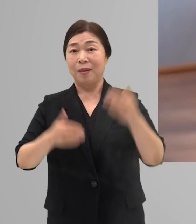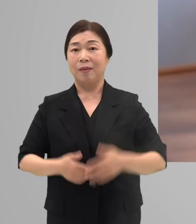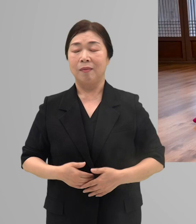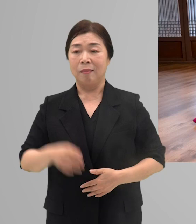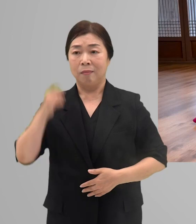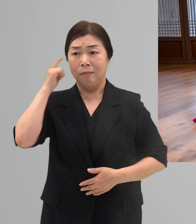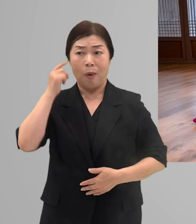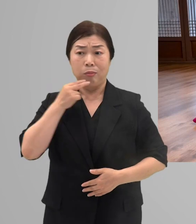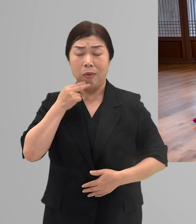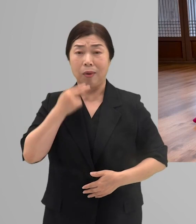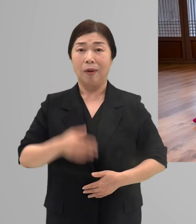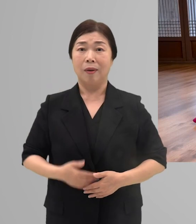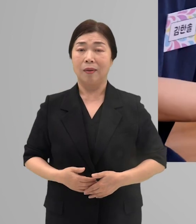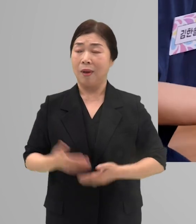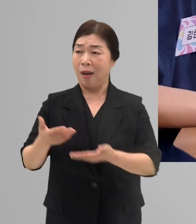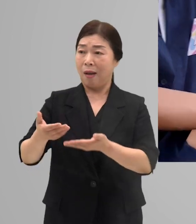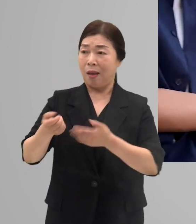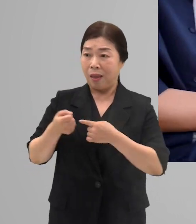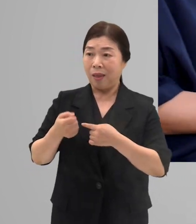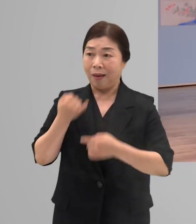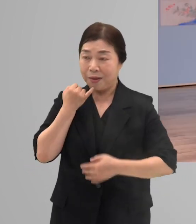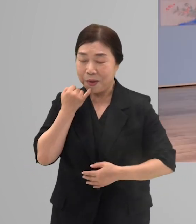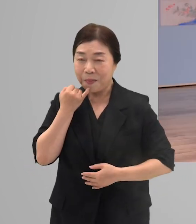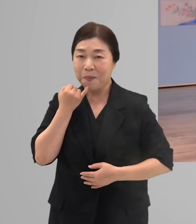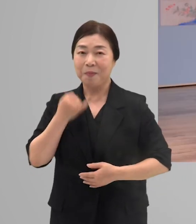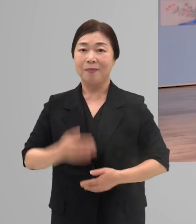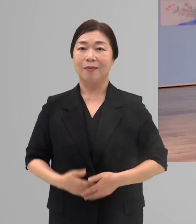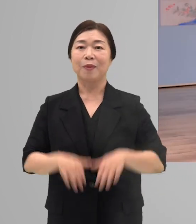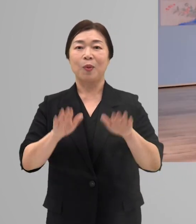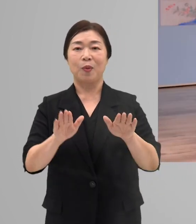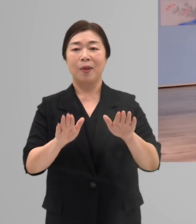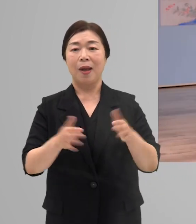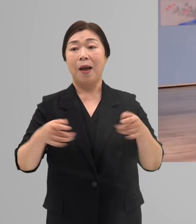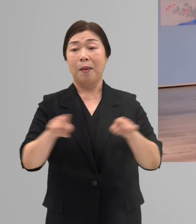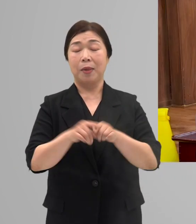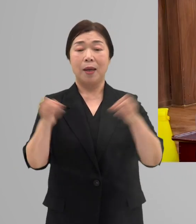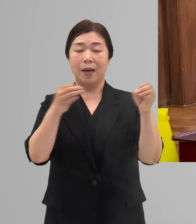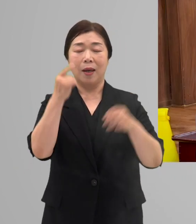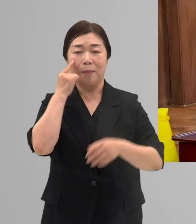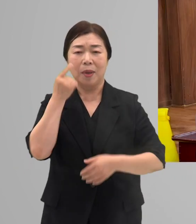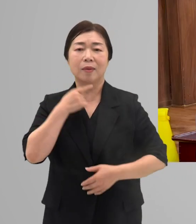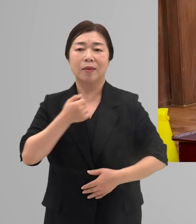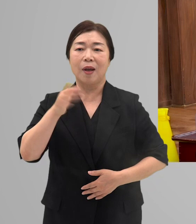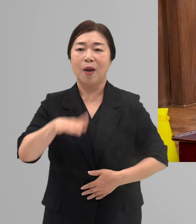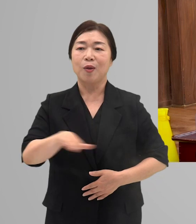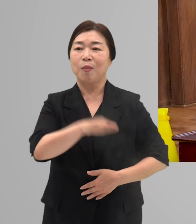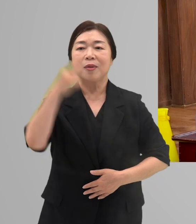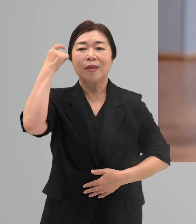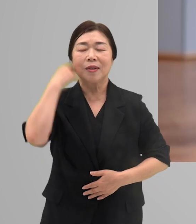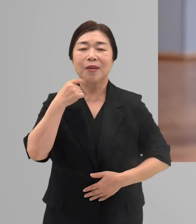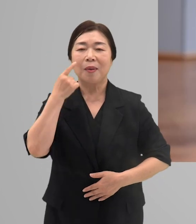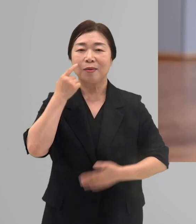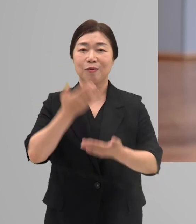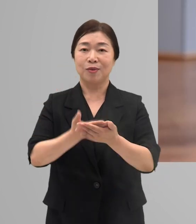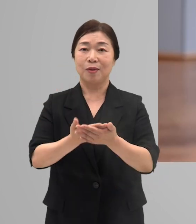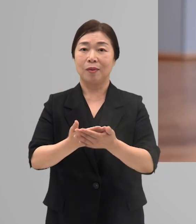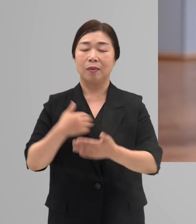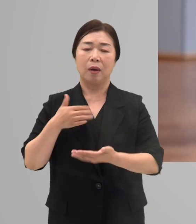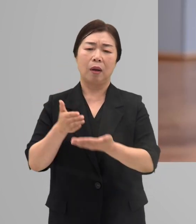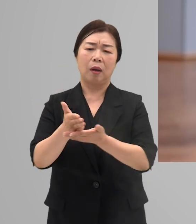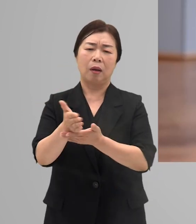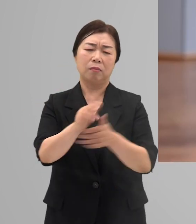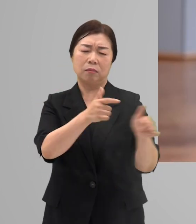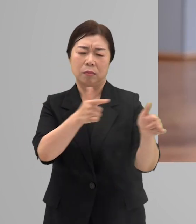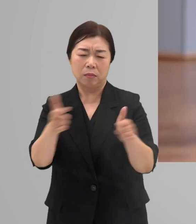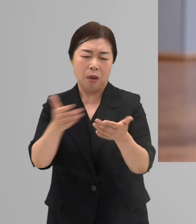못했어요. 감사합니다. 제가 이걸 받아도 되려나? 오늘 일단 함께 해봤는데 3분의 소감을 들어보고 싶어요. 제가 하고 있는 분야는